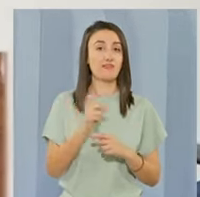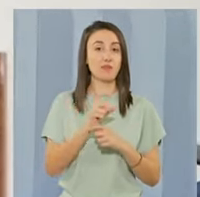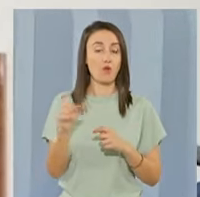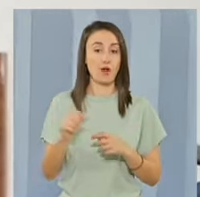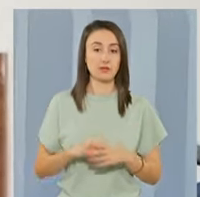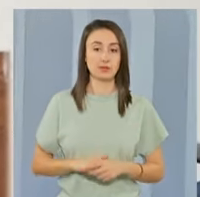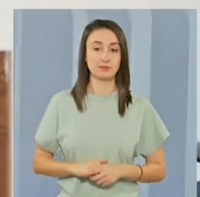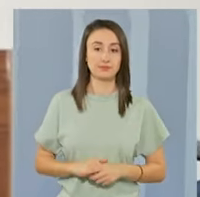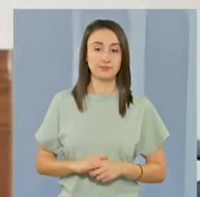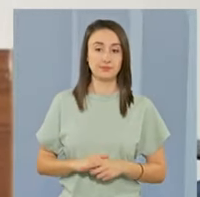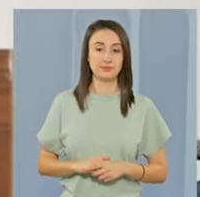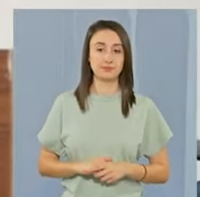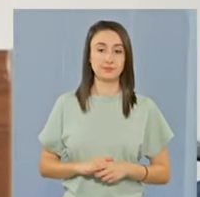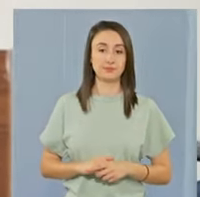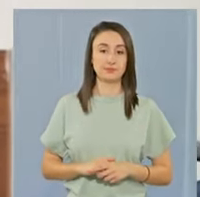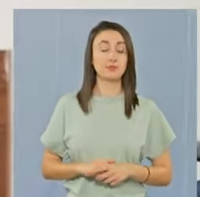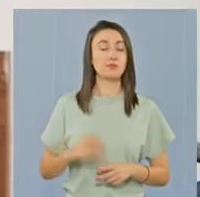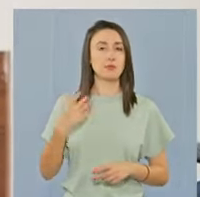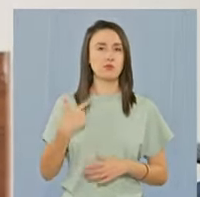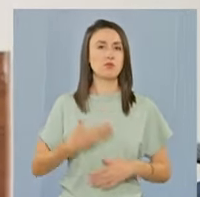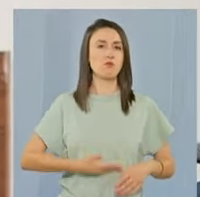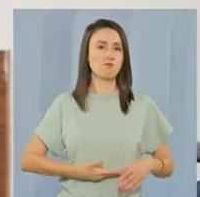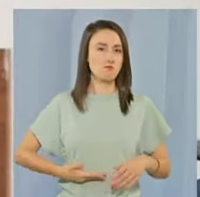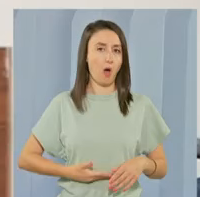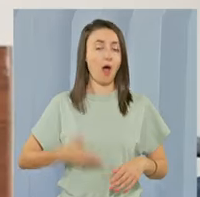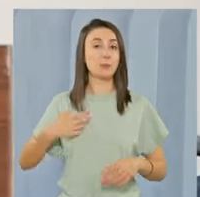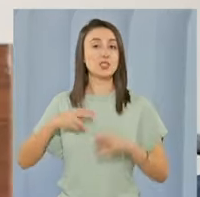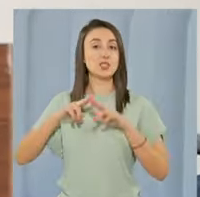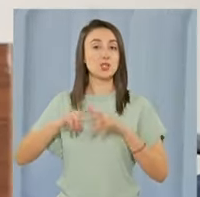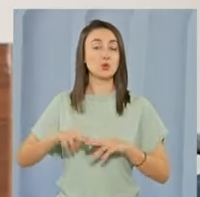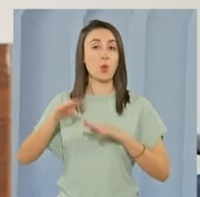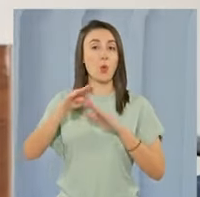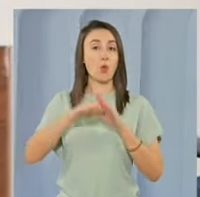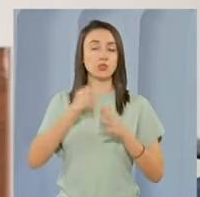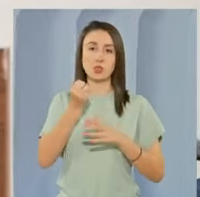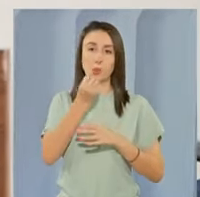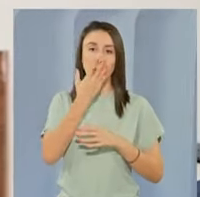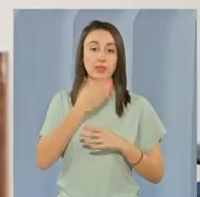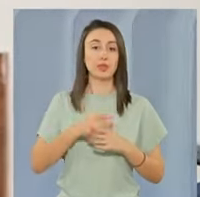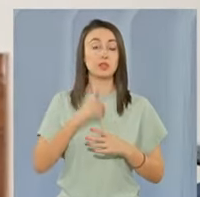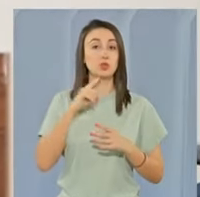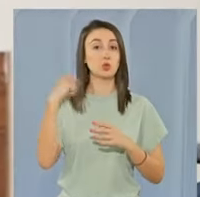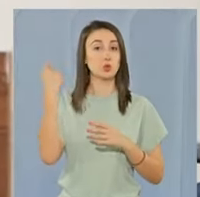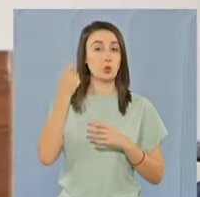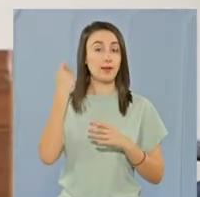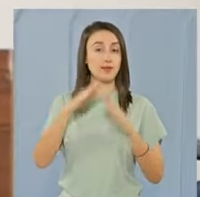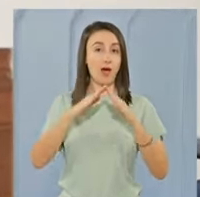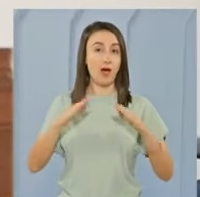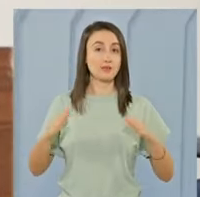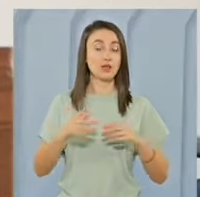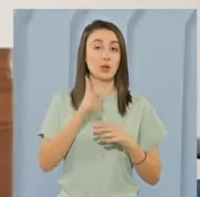inculpați. Au fost înfometate, ținute în condiții deplorabile în toaleta imobilului în